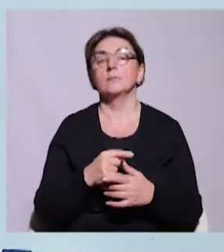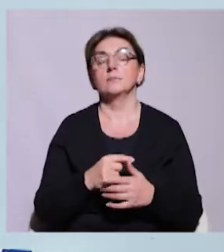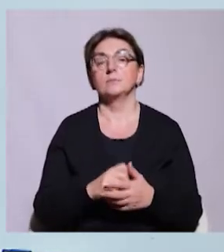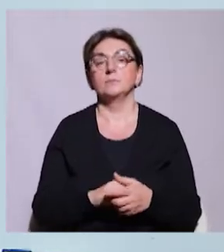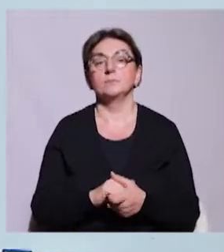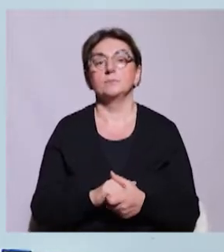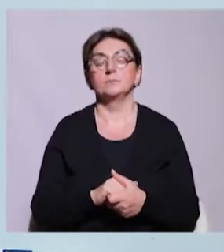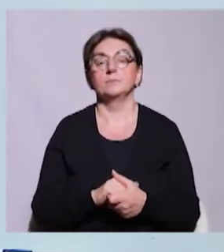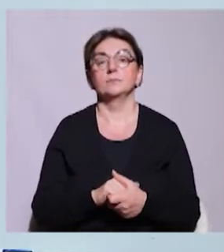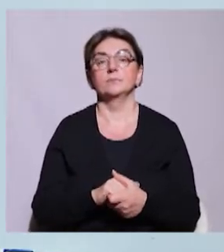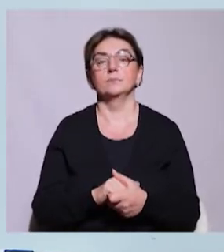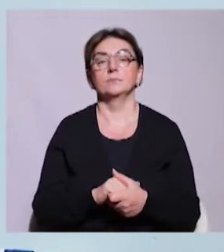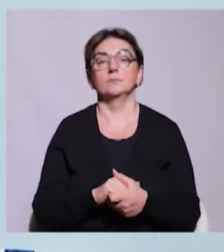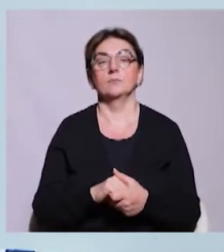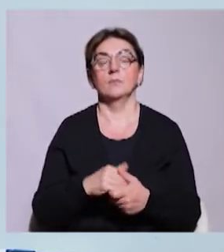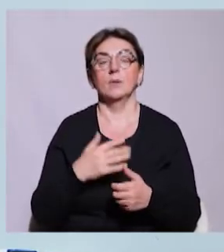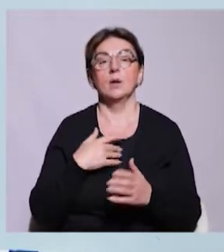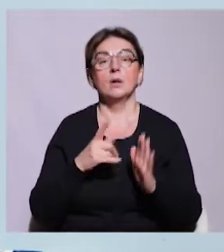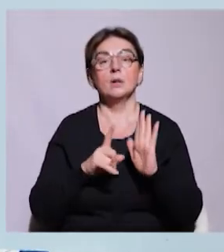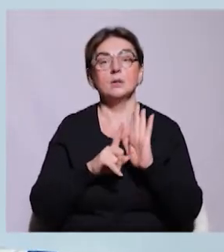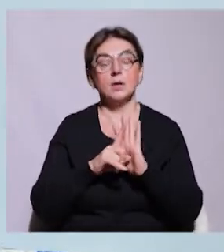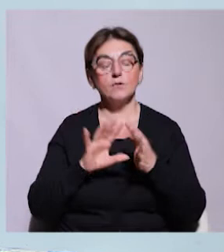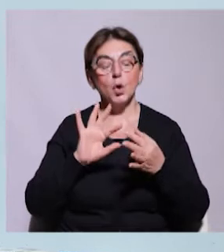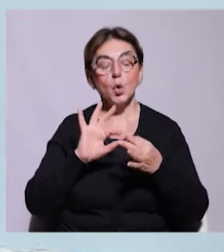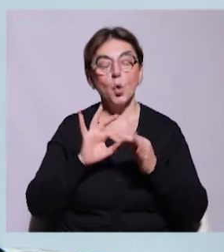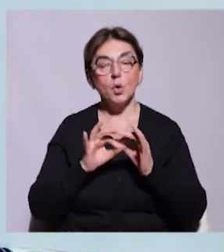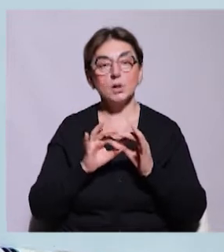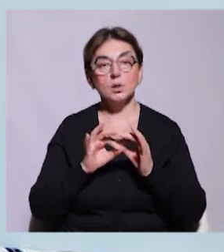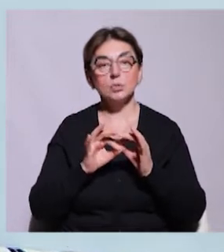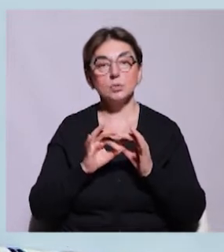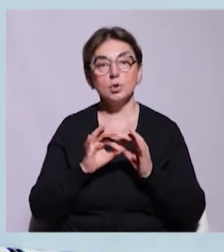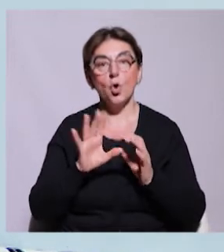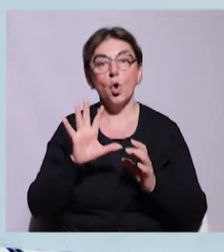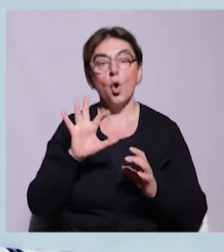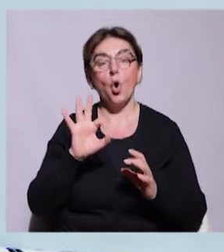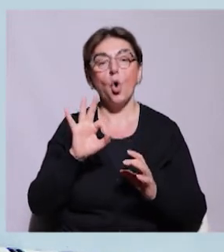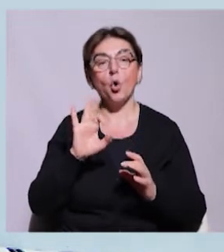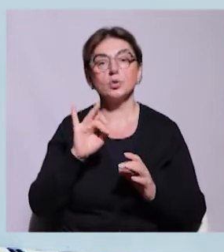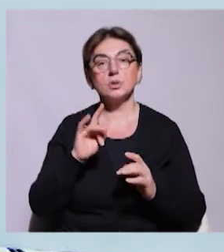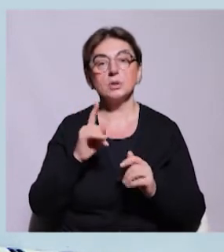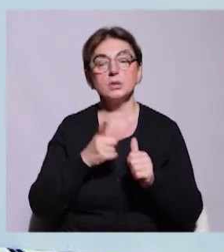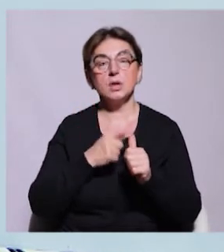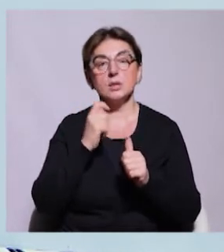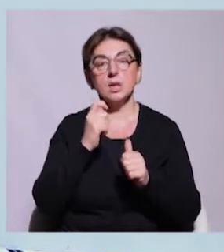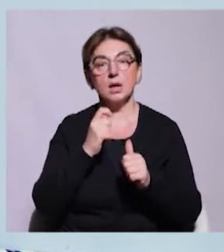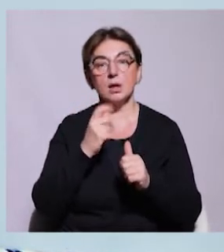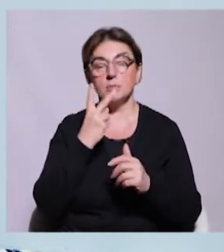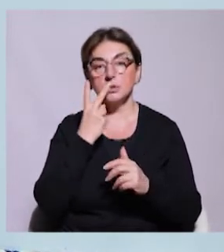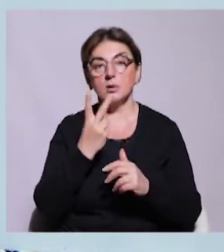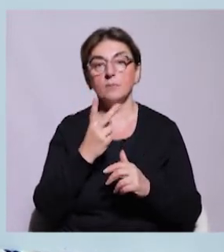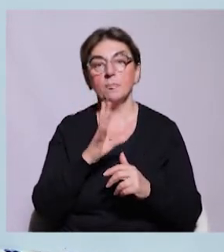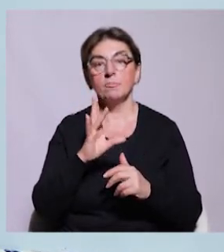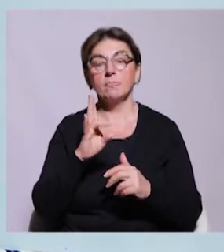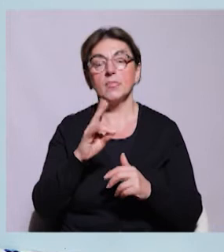4 დავუწეროთ წინ ნატრიუმს. მოდით დავიწყოთ უკვე კონკრეტული საკითხის, კერძოდ ოქსიდის დასახელების განხილვა.